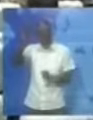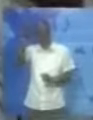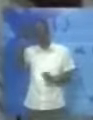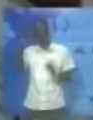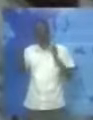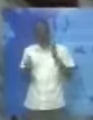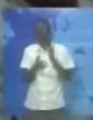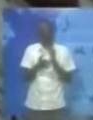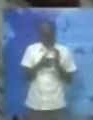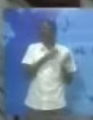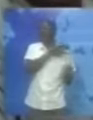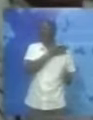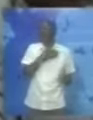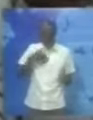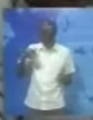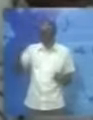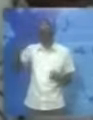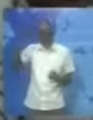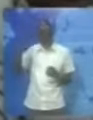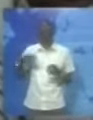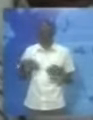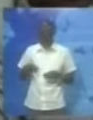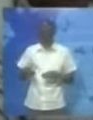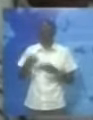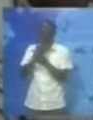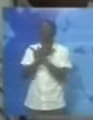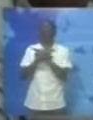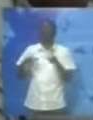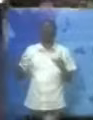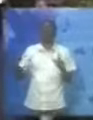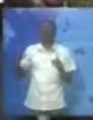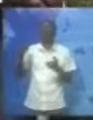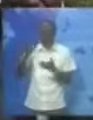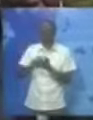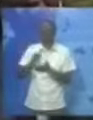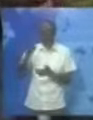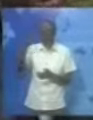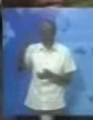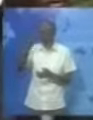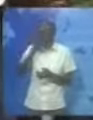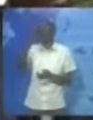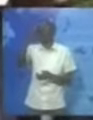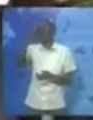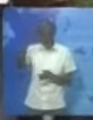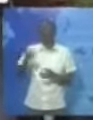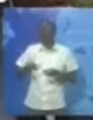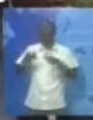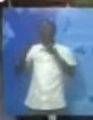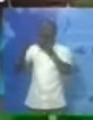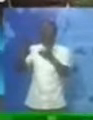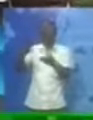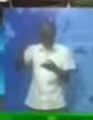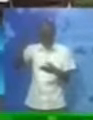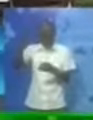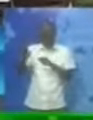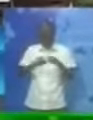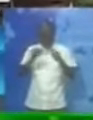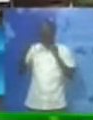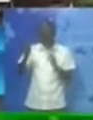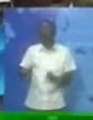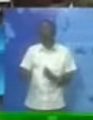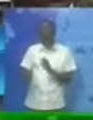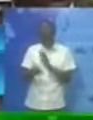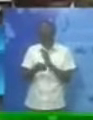l'Industrie, du Commerce et de l'Artisanat n'est pas fortuit. C'est encore pour donner un signal assez fort au niveau des acteurs économiques et